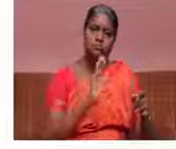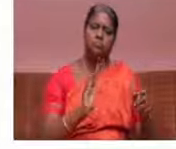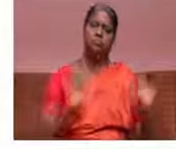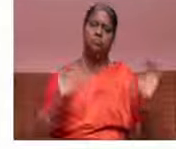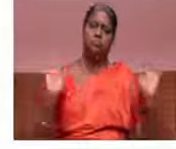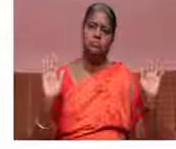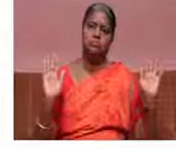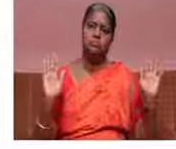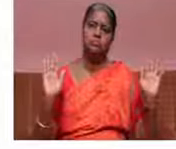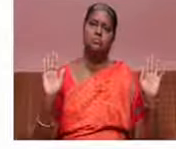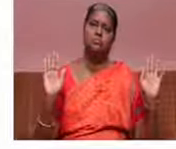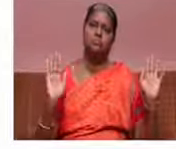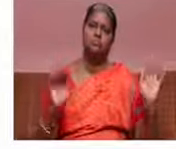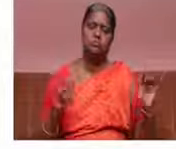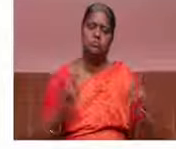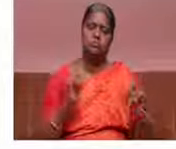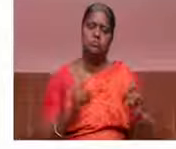சாய்ந்து கொள்ள சொல்ல வேண்டும்.